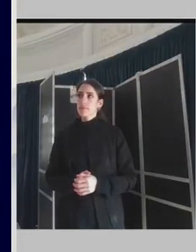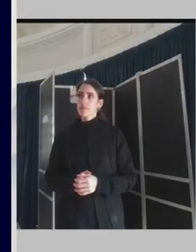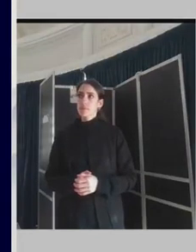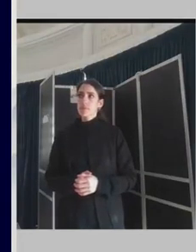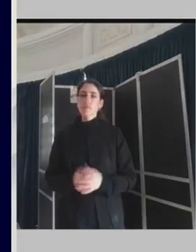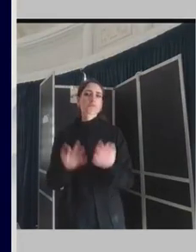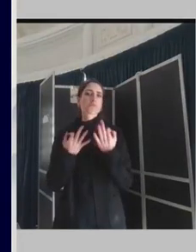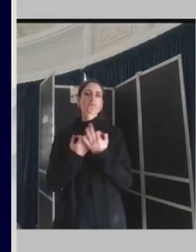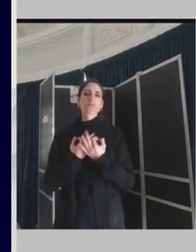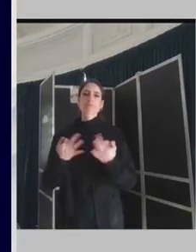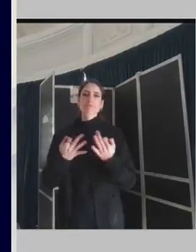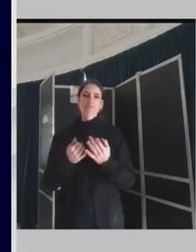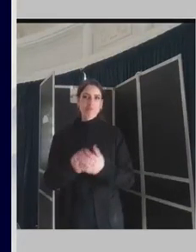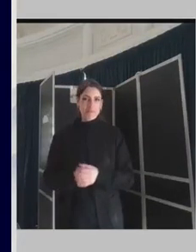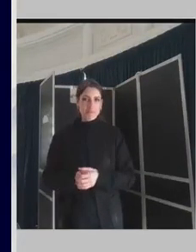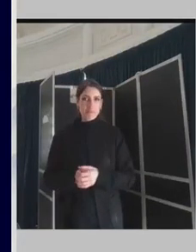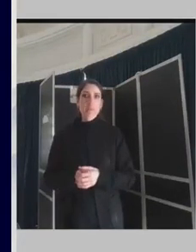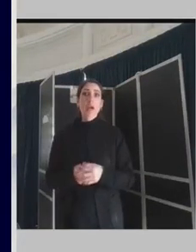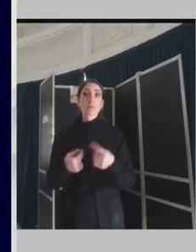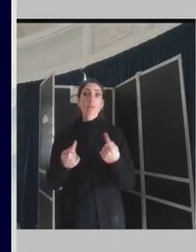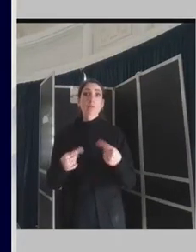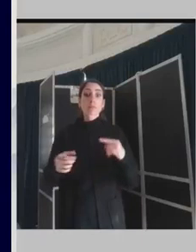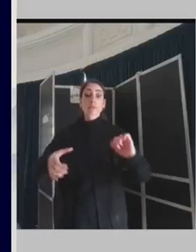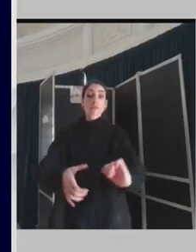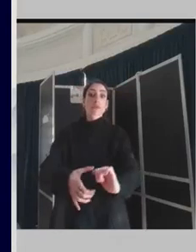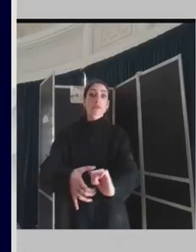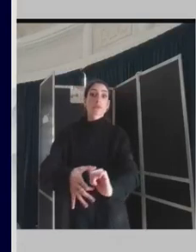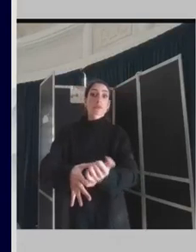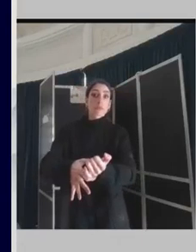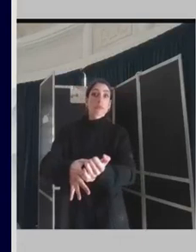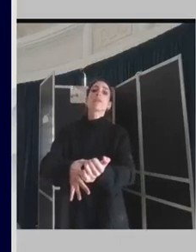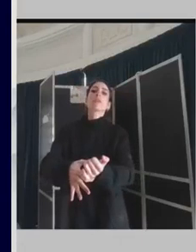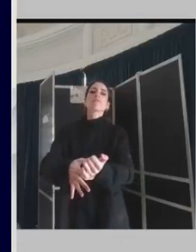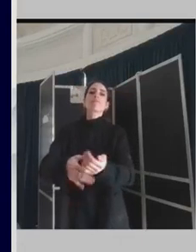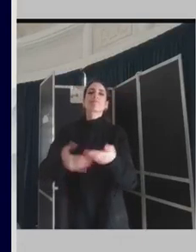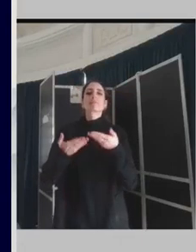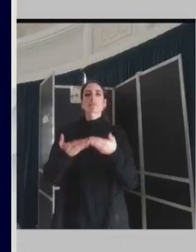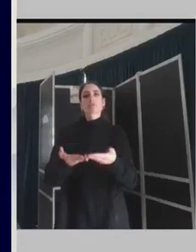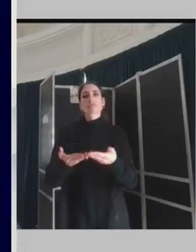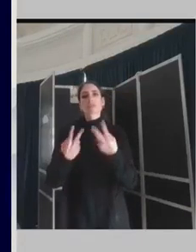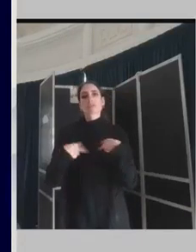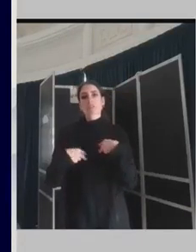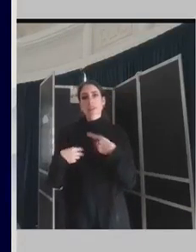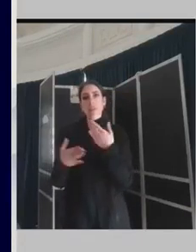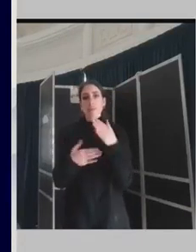manovra è un simulatore, diciamo, ma è così che funziona.